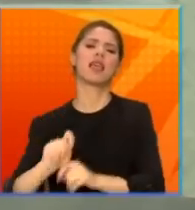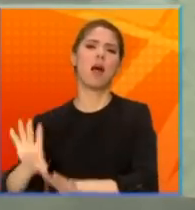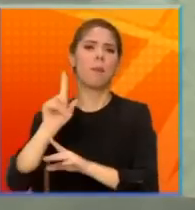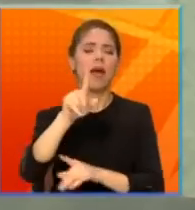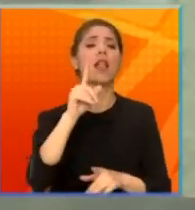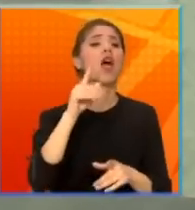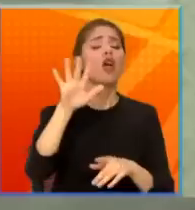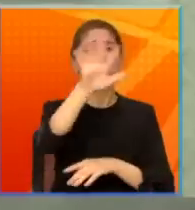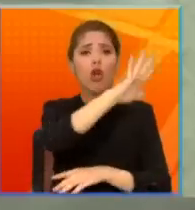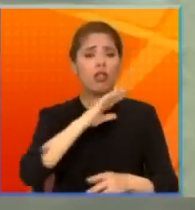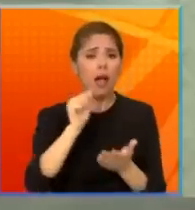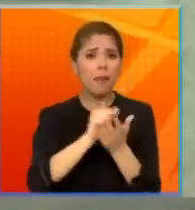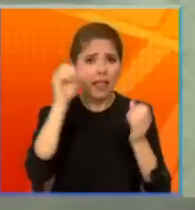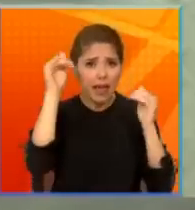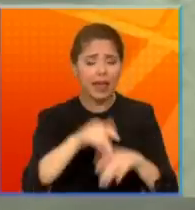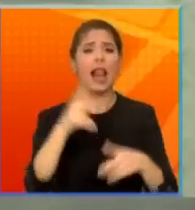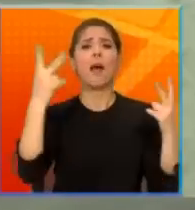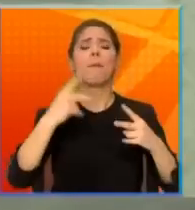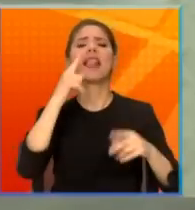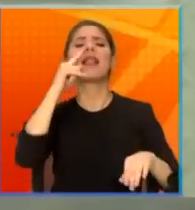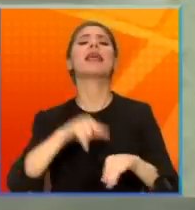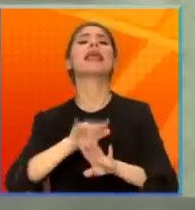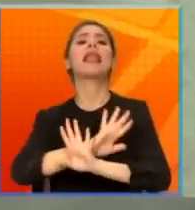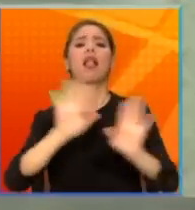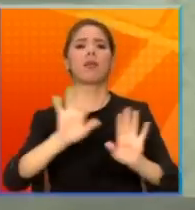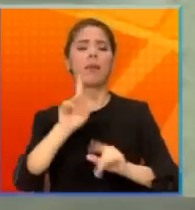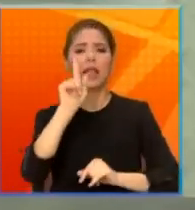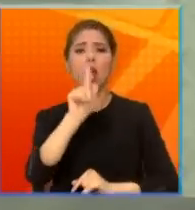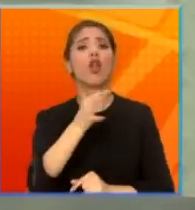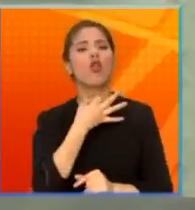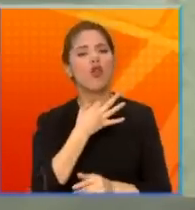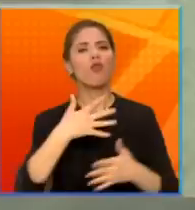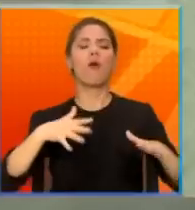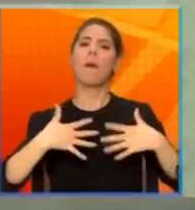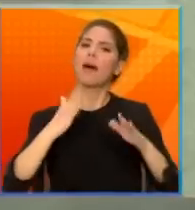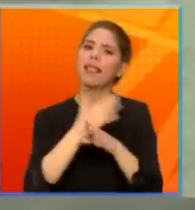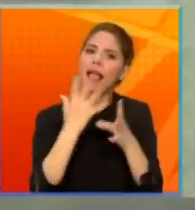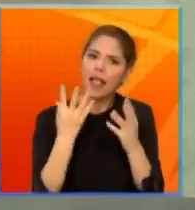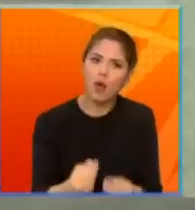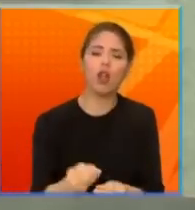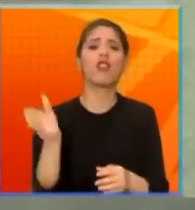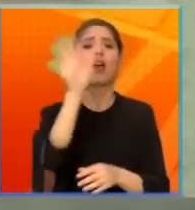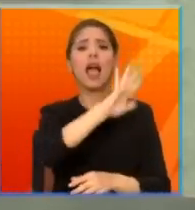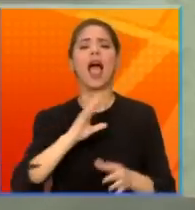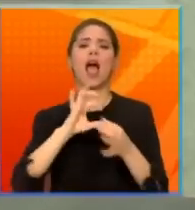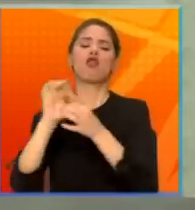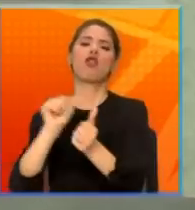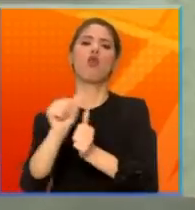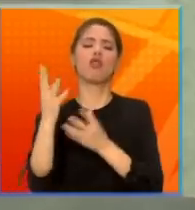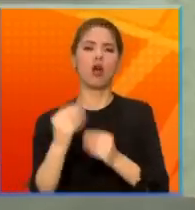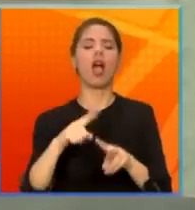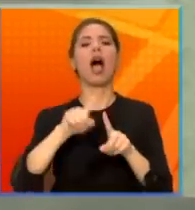Sosyal medyadan gelen ne idüğü belirsiz mesajlara inanmayın. Ve lütfen paniğe neden olacak her sözden uzak